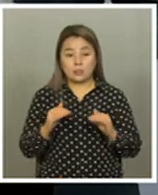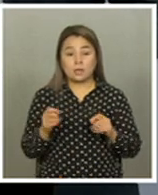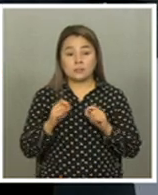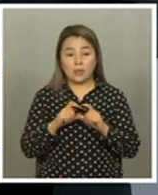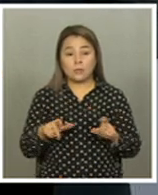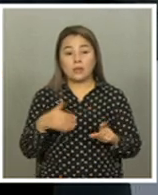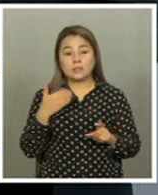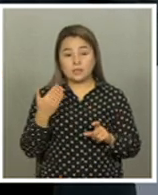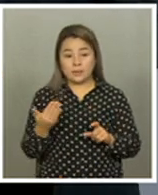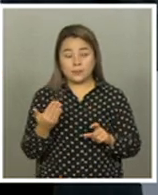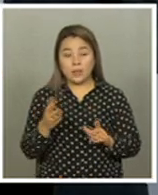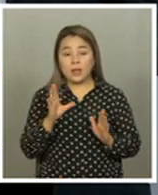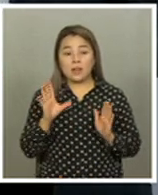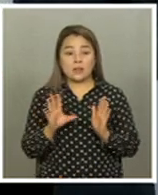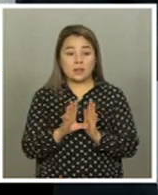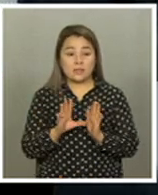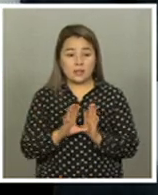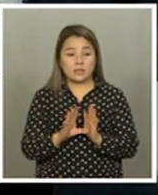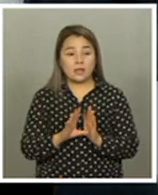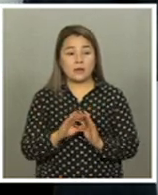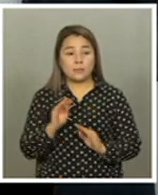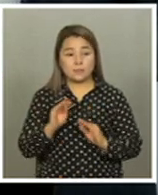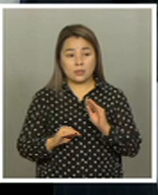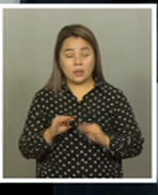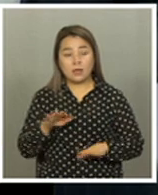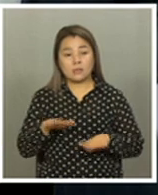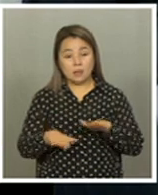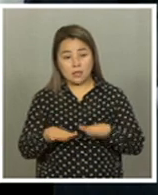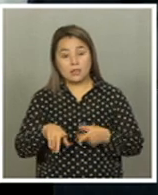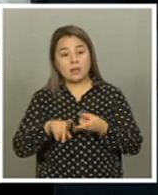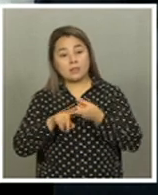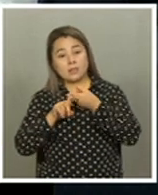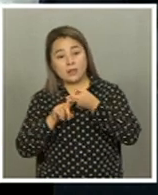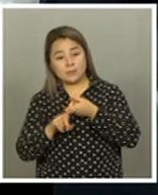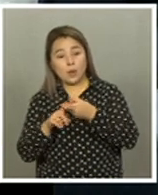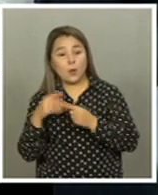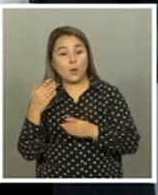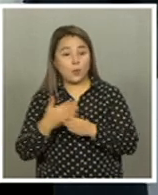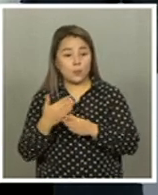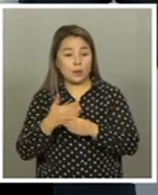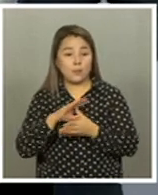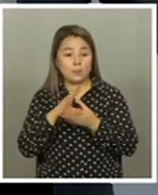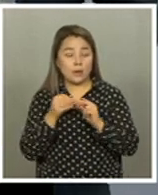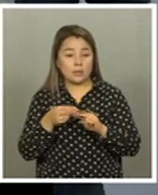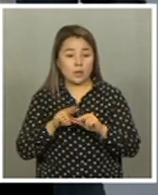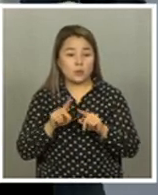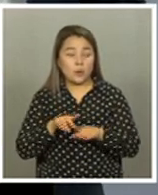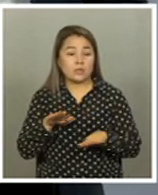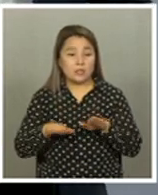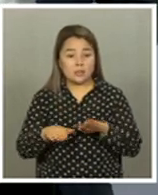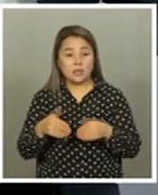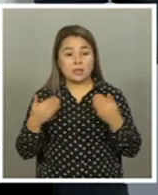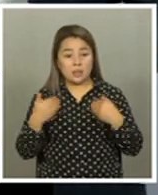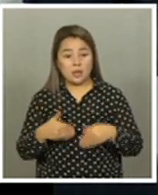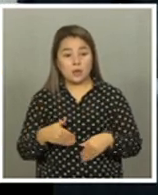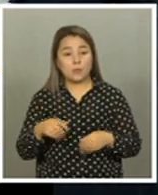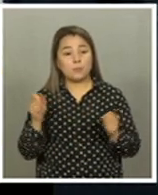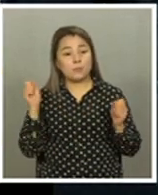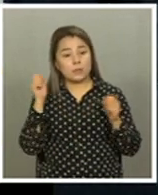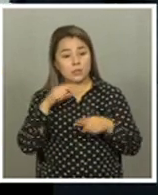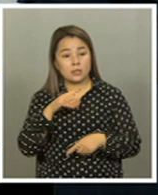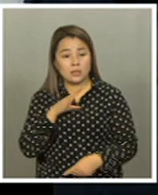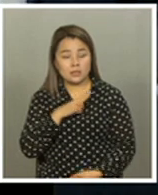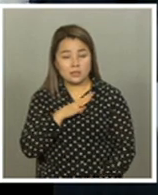сіздер электронды, серіппелі, иінді таразылардың көмегімен денелердің массаларын өлшеуді білдіңіздер.